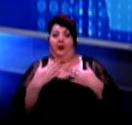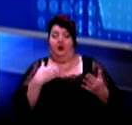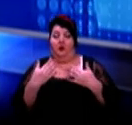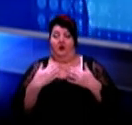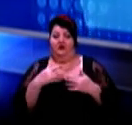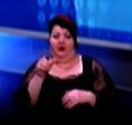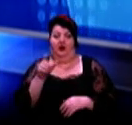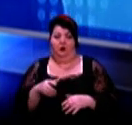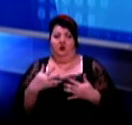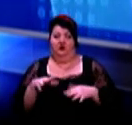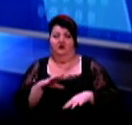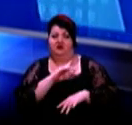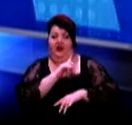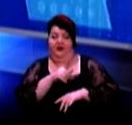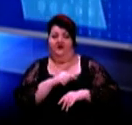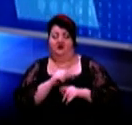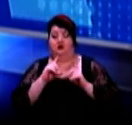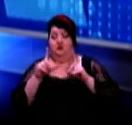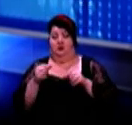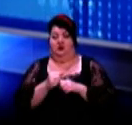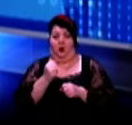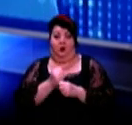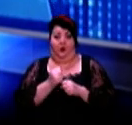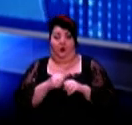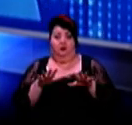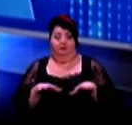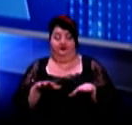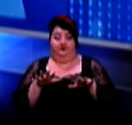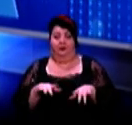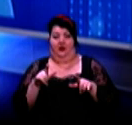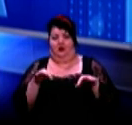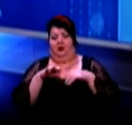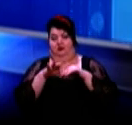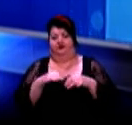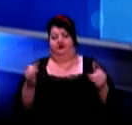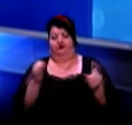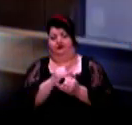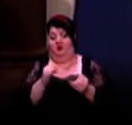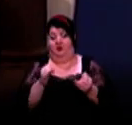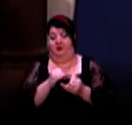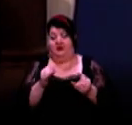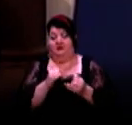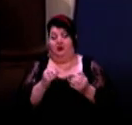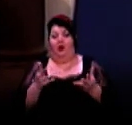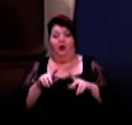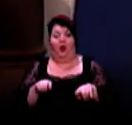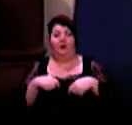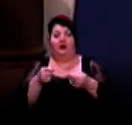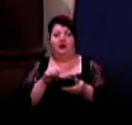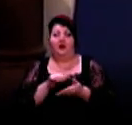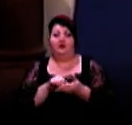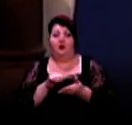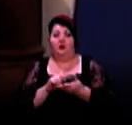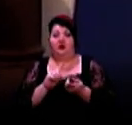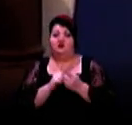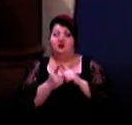вже фізично добирається до роботодавця, і там відбувається співбесіда. Як передати документи служби зайнятості, щоб